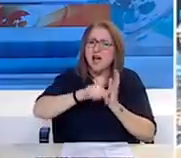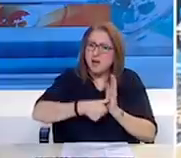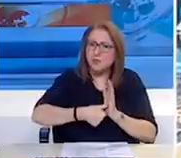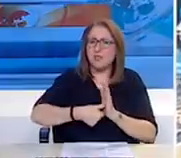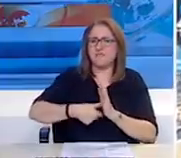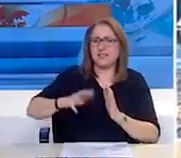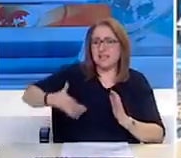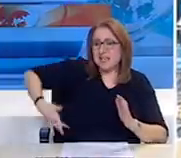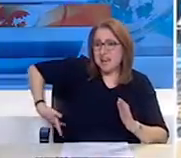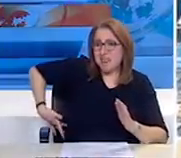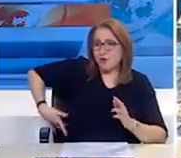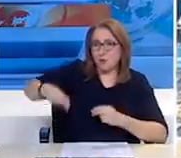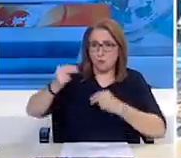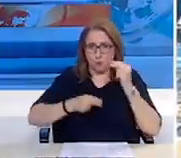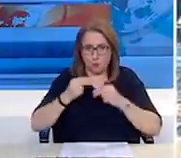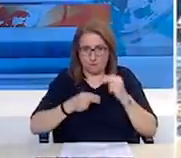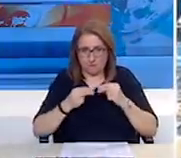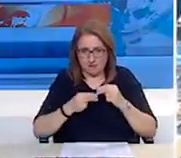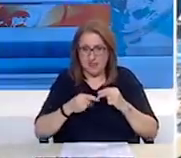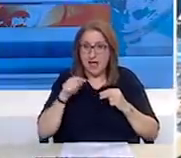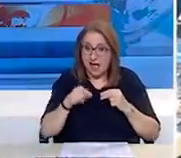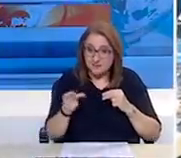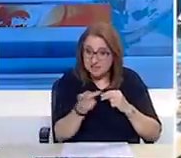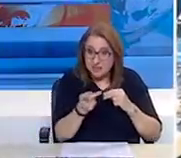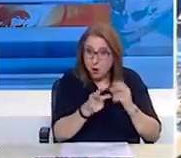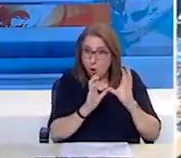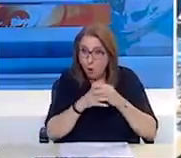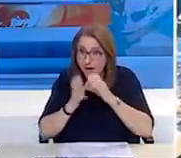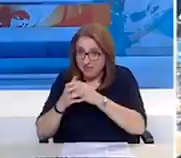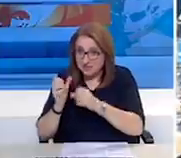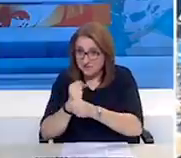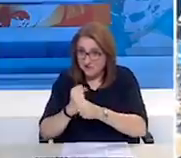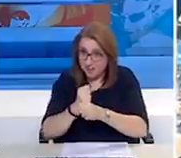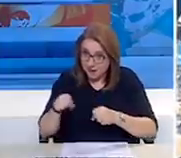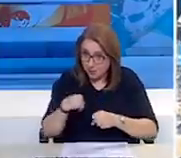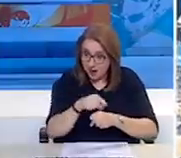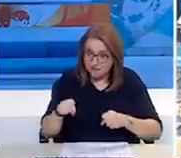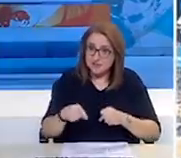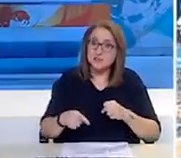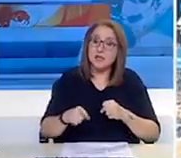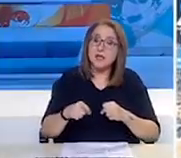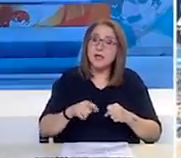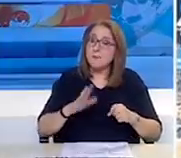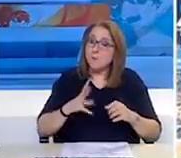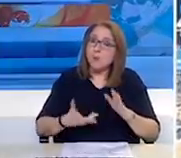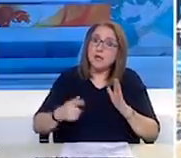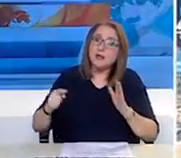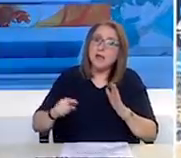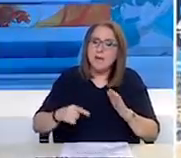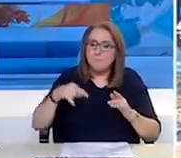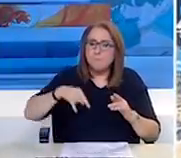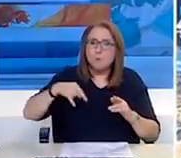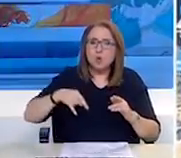ανησυχία, για την οποία σας είχα μιλήσει τότε, από μελέτες σε πειραματόζωα, πως αυτά τα φάρμακα μπορεί να αυξήσουν τα επίπεδα της πρωτεΐνης που